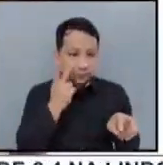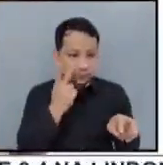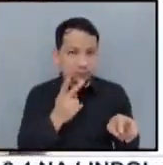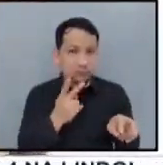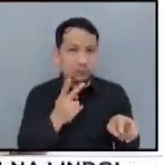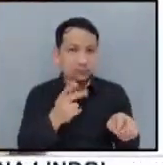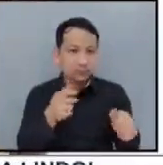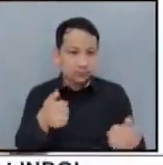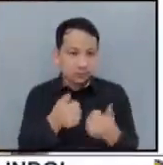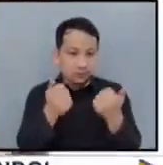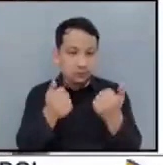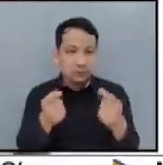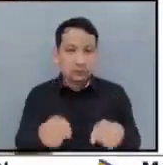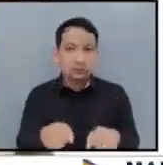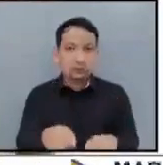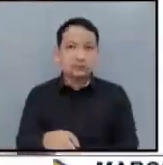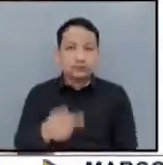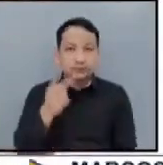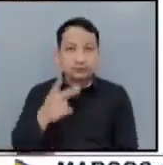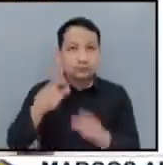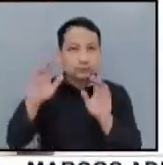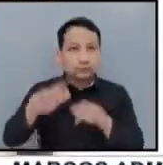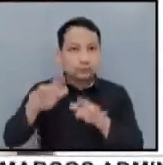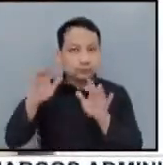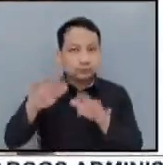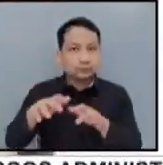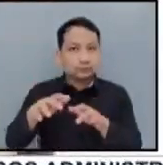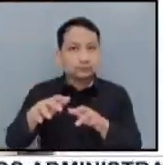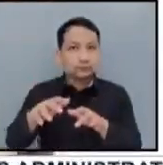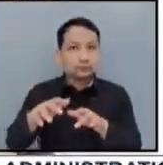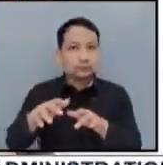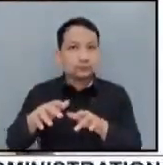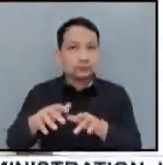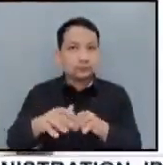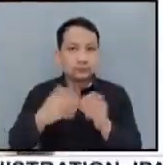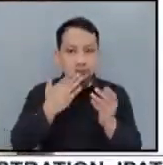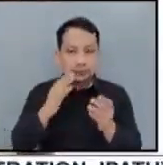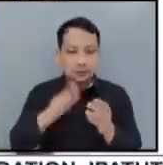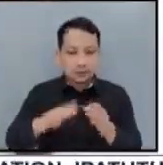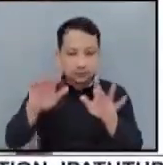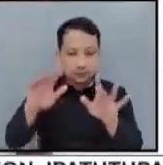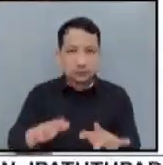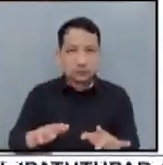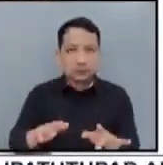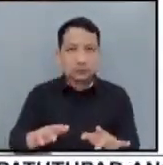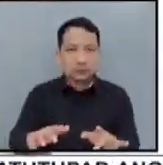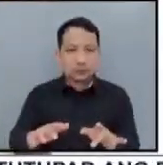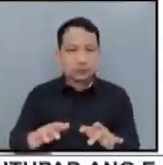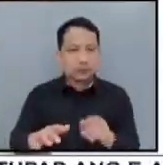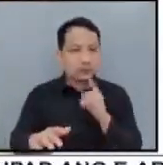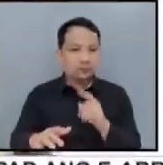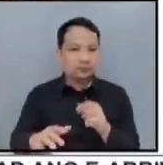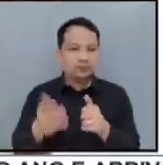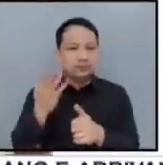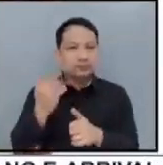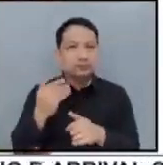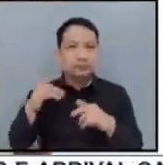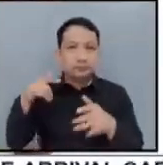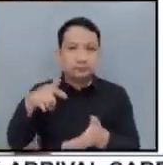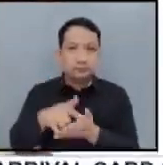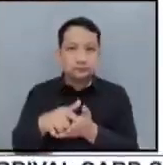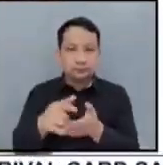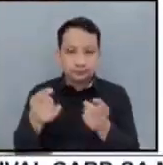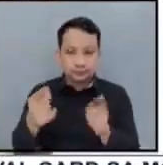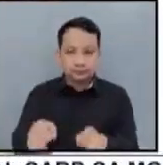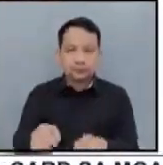the heavy rains, right? So yung bad weather po natin could be a factor why it happened. But all